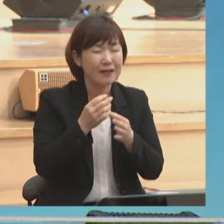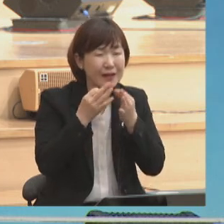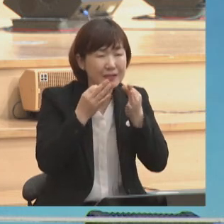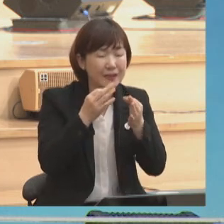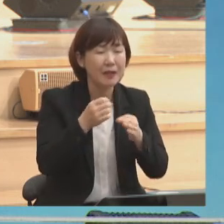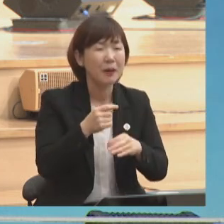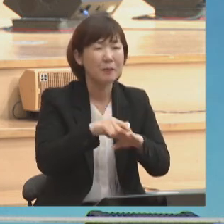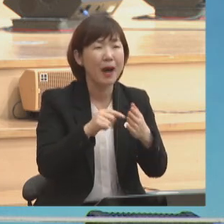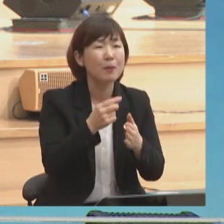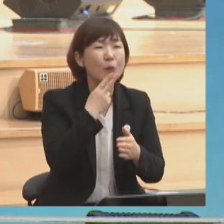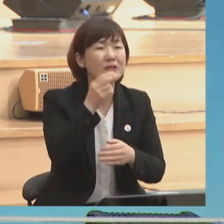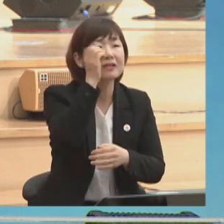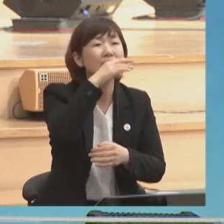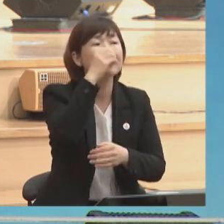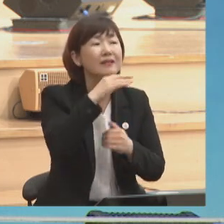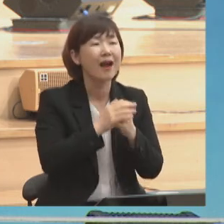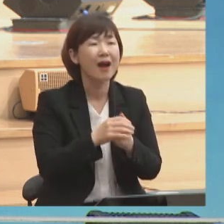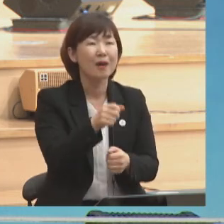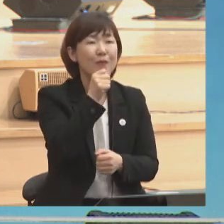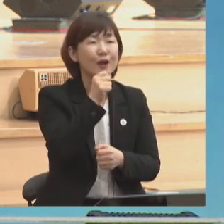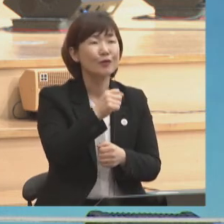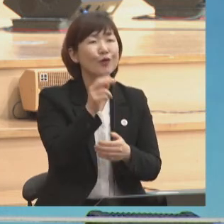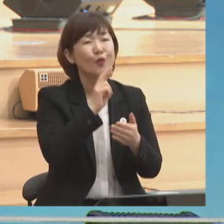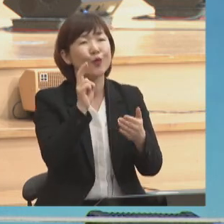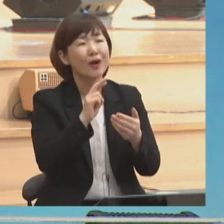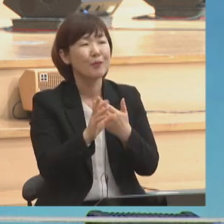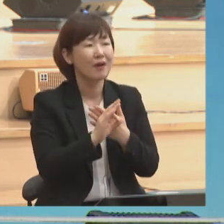들고 세션 연주를 했다. 딴따라지.